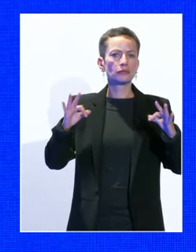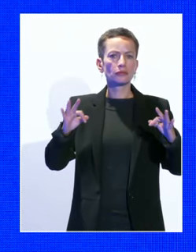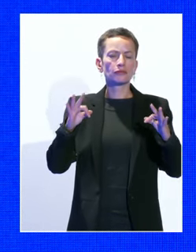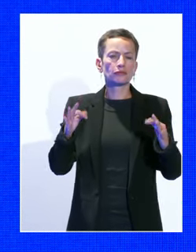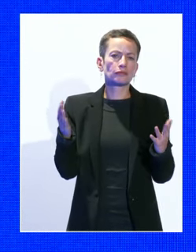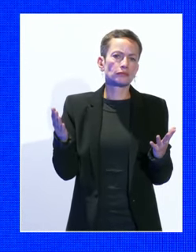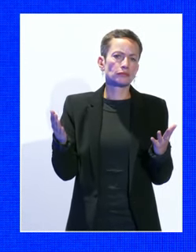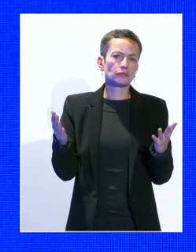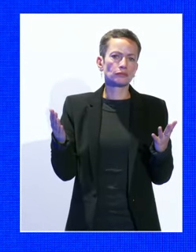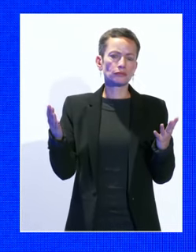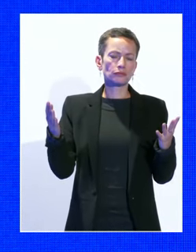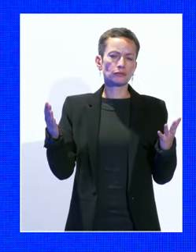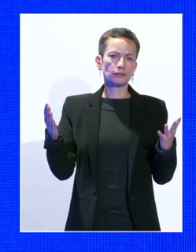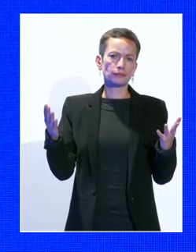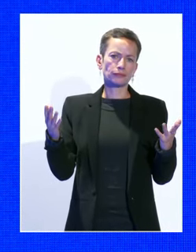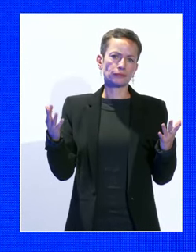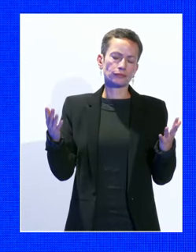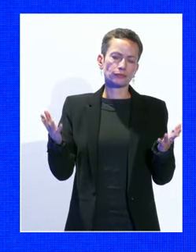ou